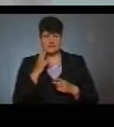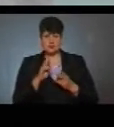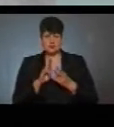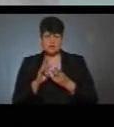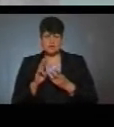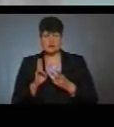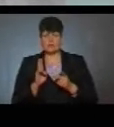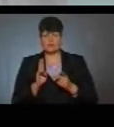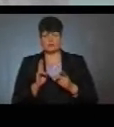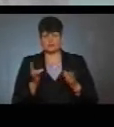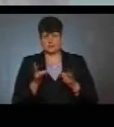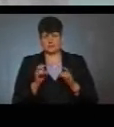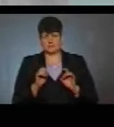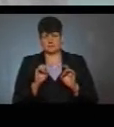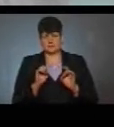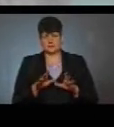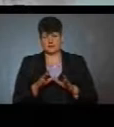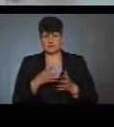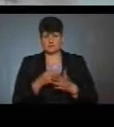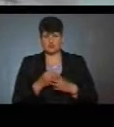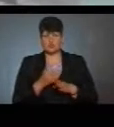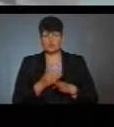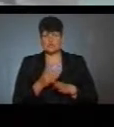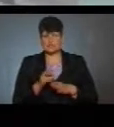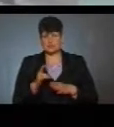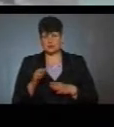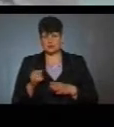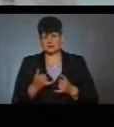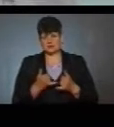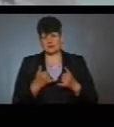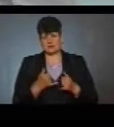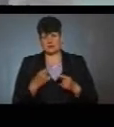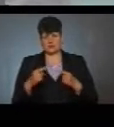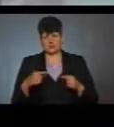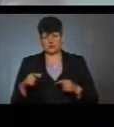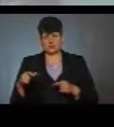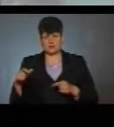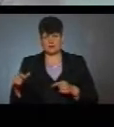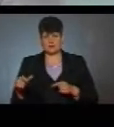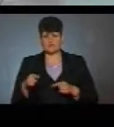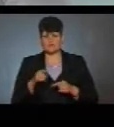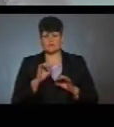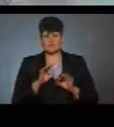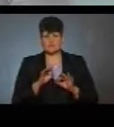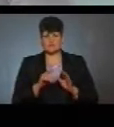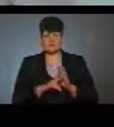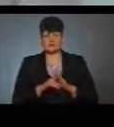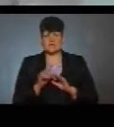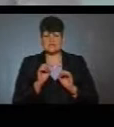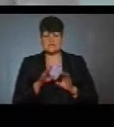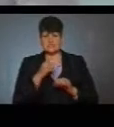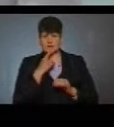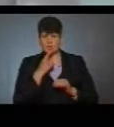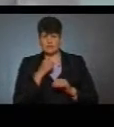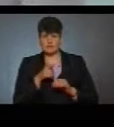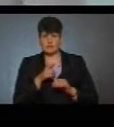дійсно ладні пожертвувати своєю частинкою заради інших людей. Так як ви розказували, ви почали здавати кров, у